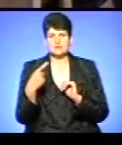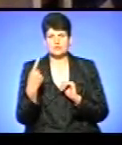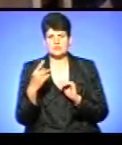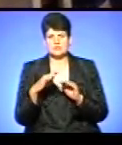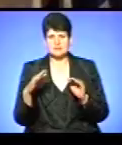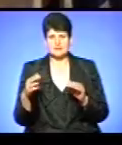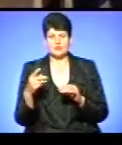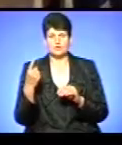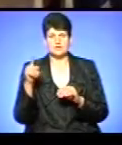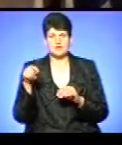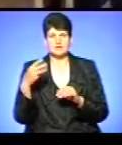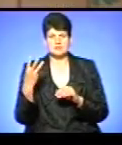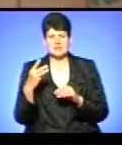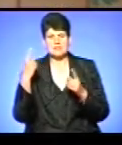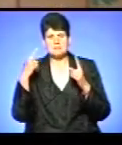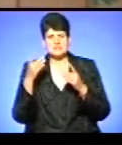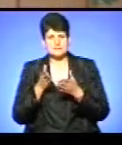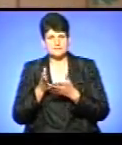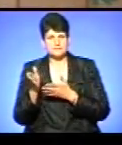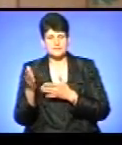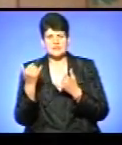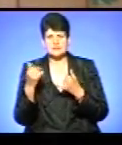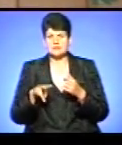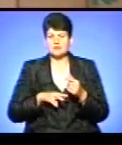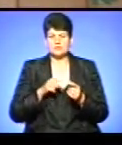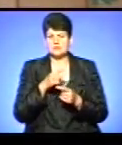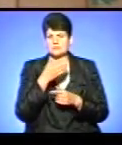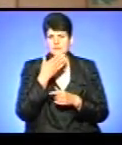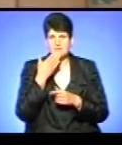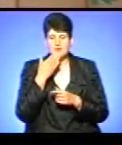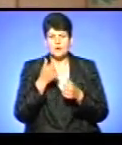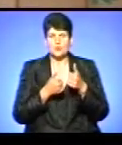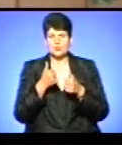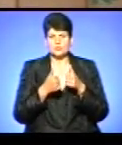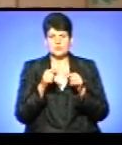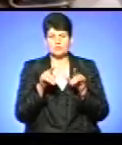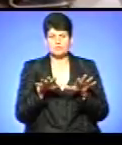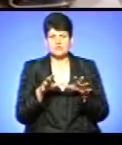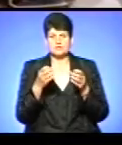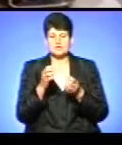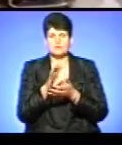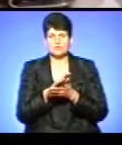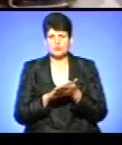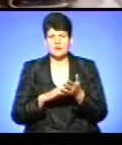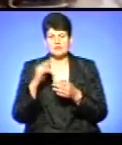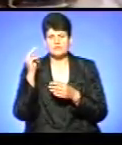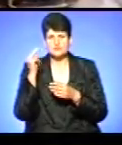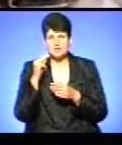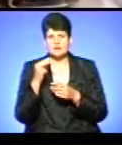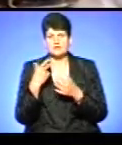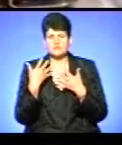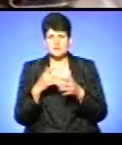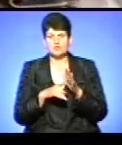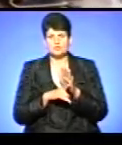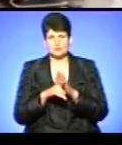мистецького спрямування. Наразі школа-ліцей без директора. Конкурс на заміщення його посади ще триває, однак навчання попри це